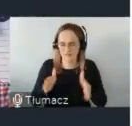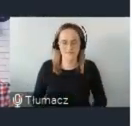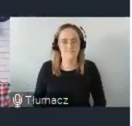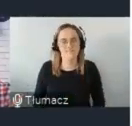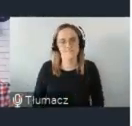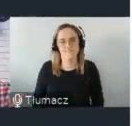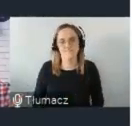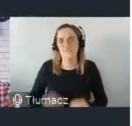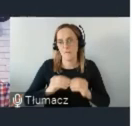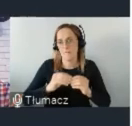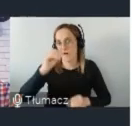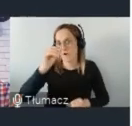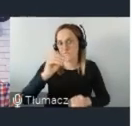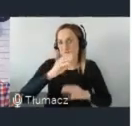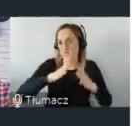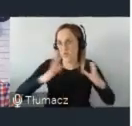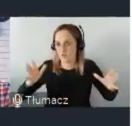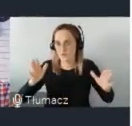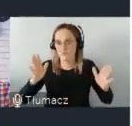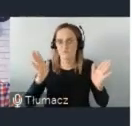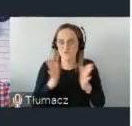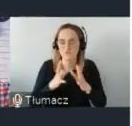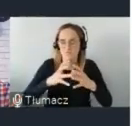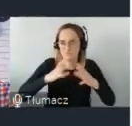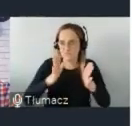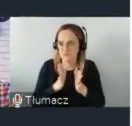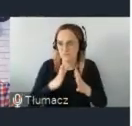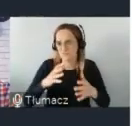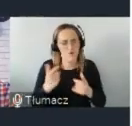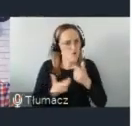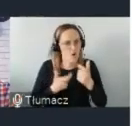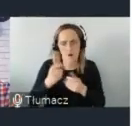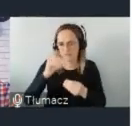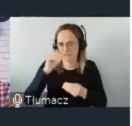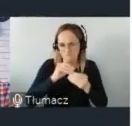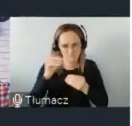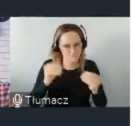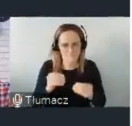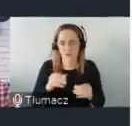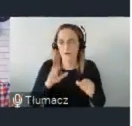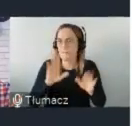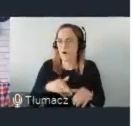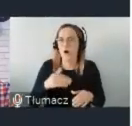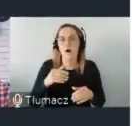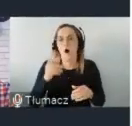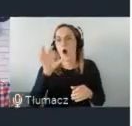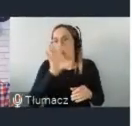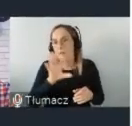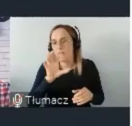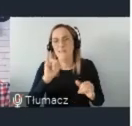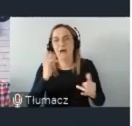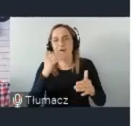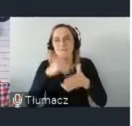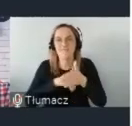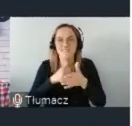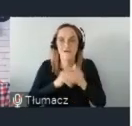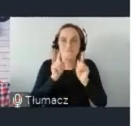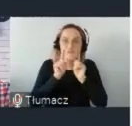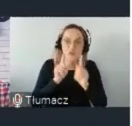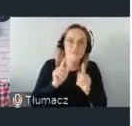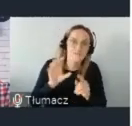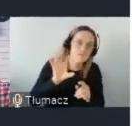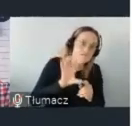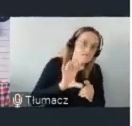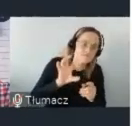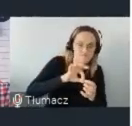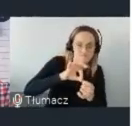mogę go powiększać, pomniejszać, wysuwać, to wszystko się pojawi, mogę obejrzeć, jak to będzie zachowywało się w rzeczywistości, zobaczcie,